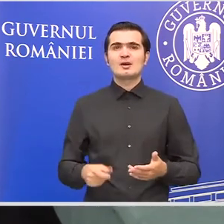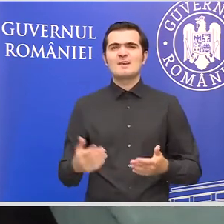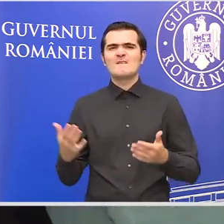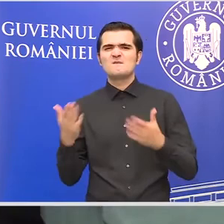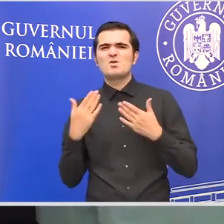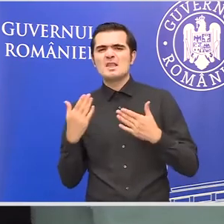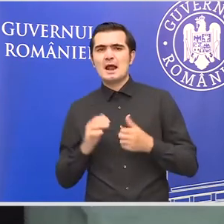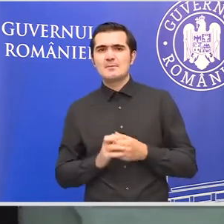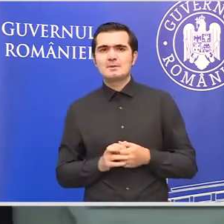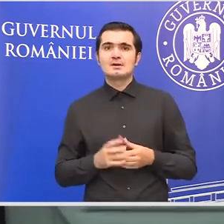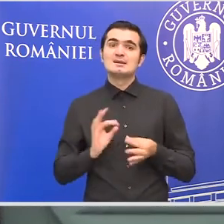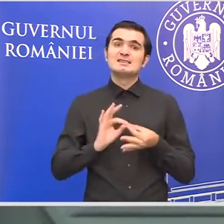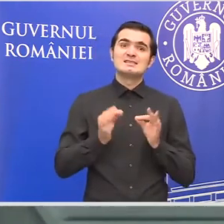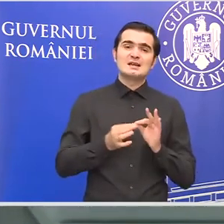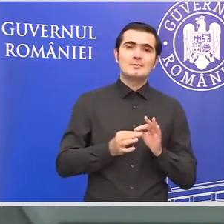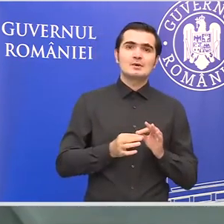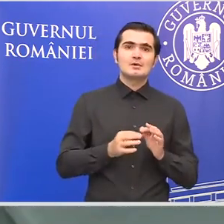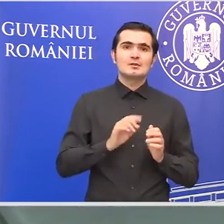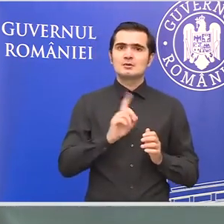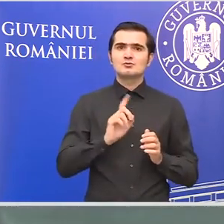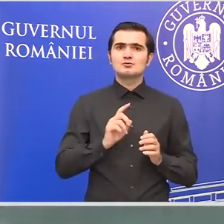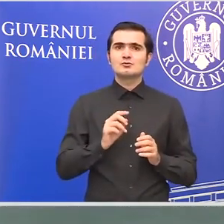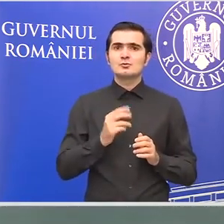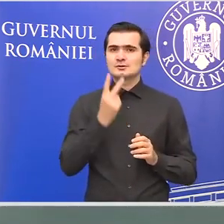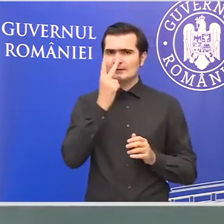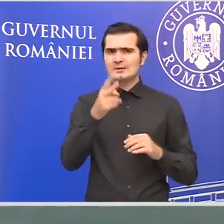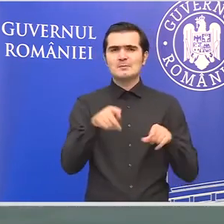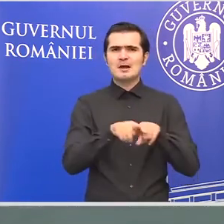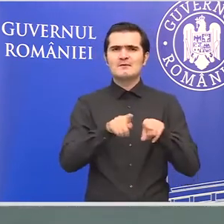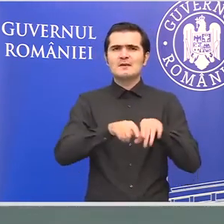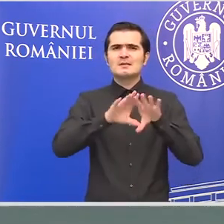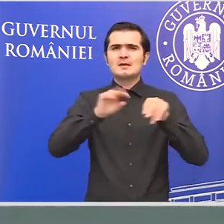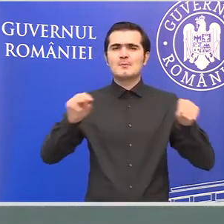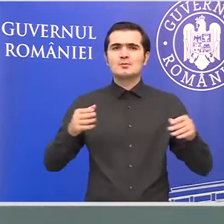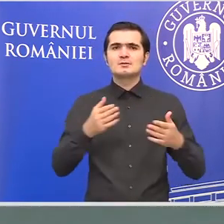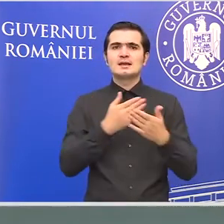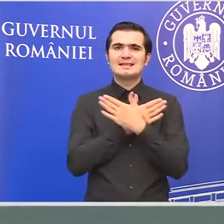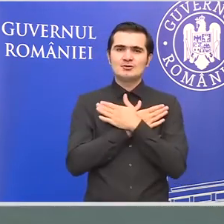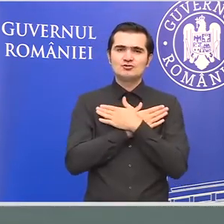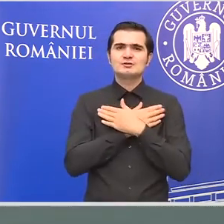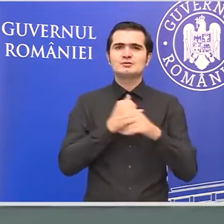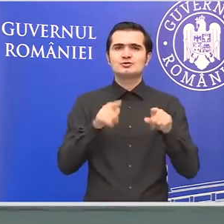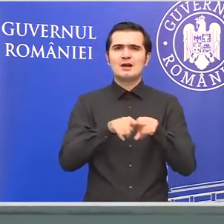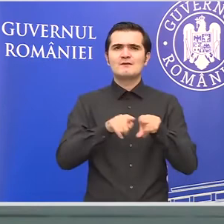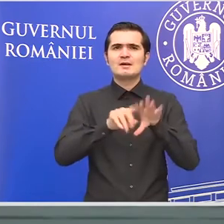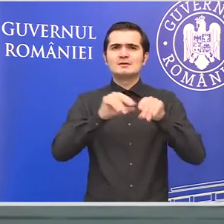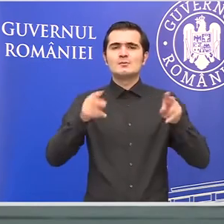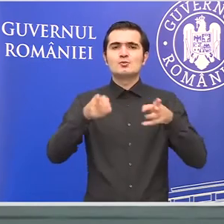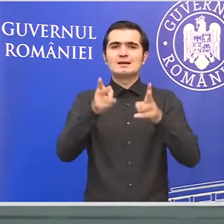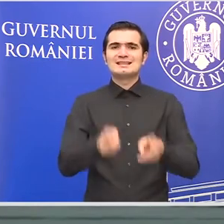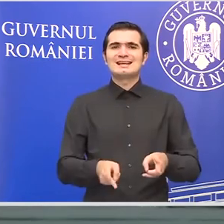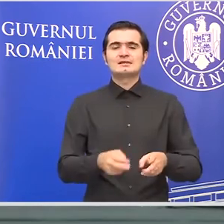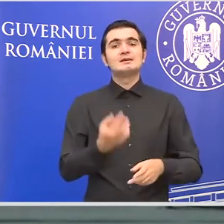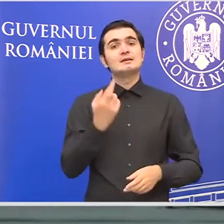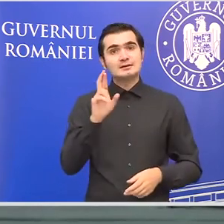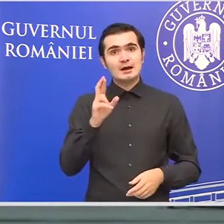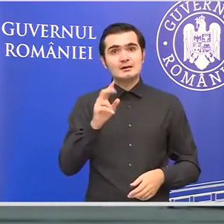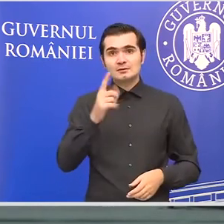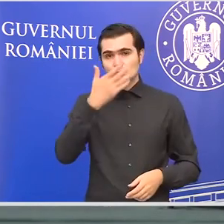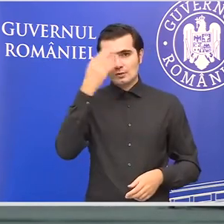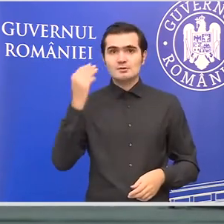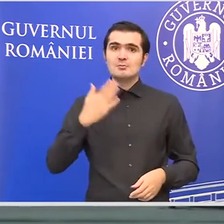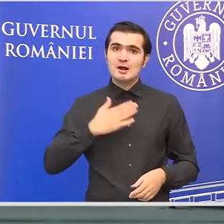și anume vom evita multe spitalizări și decese. Dar, în același timp, trebuie să înțelegem că avem alte